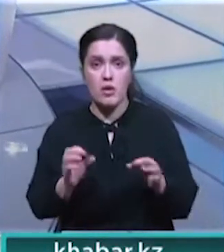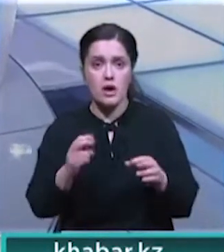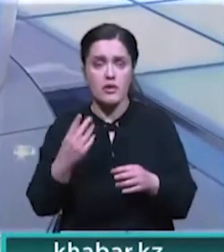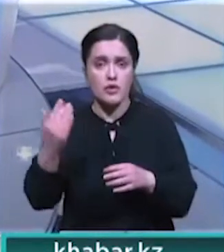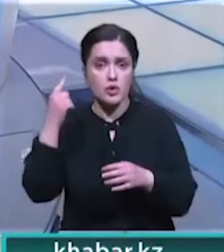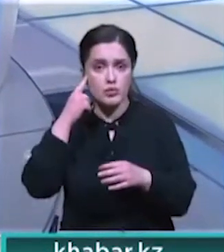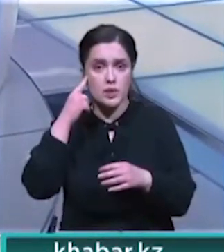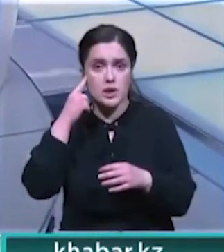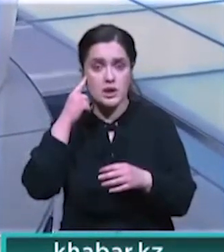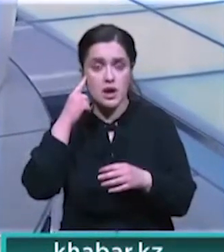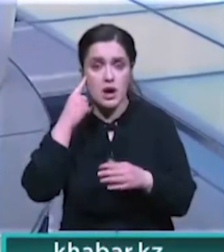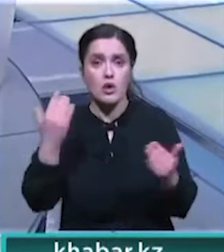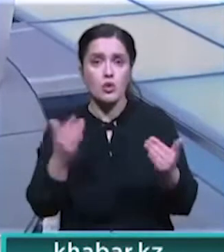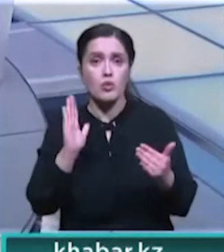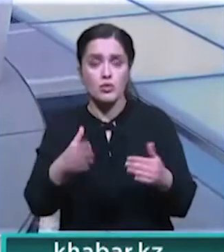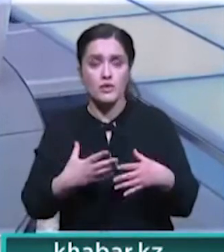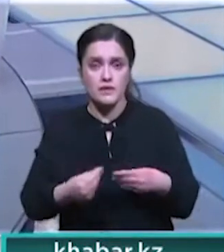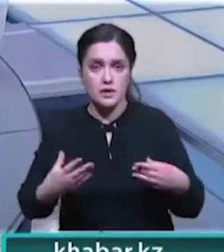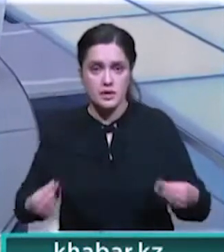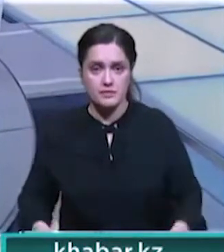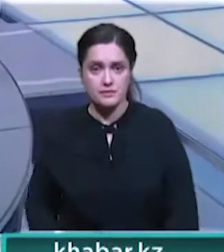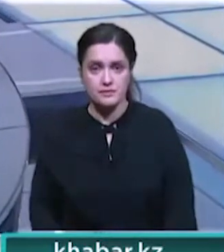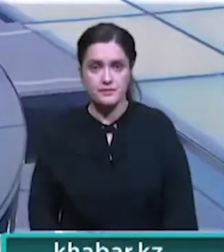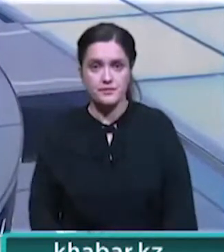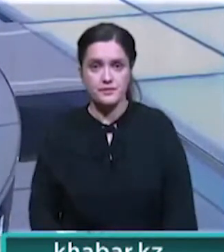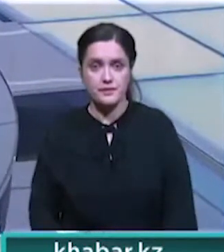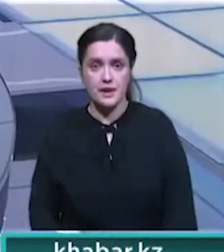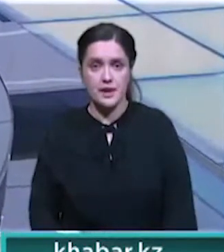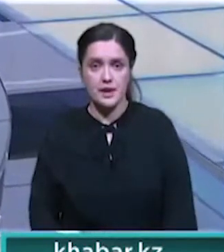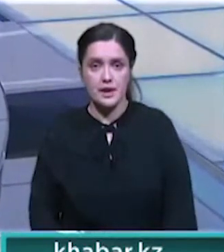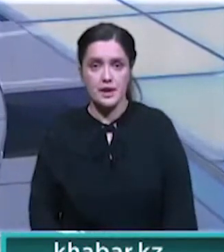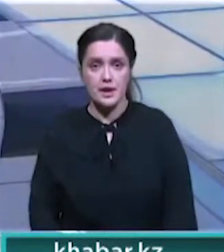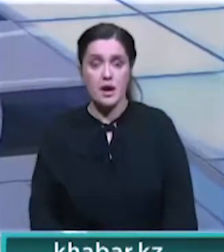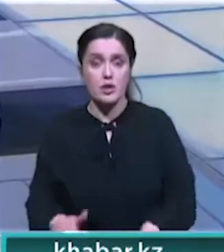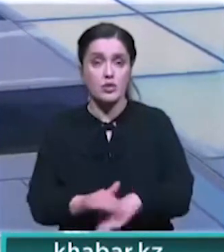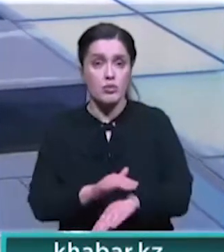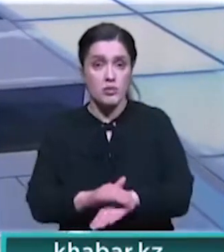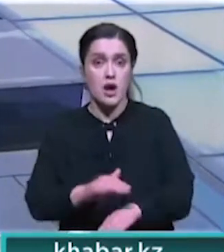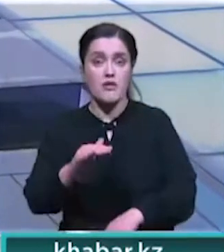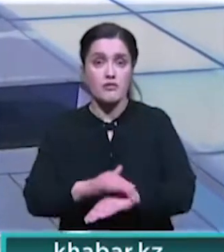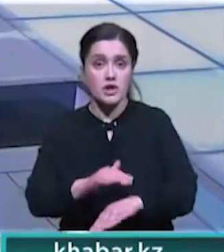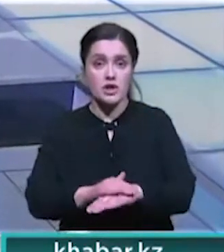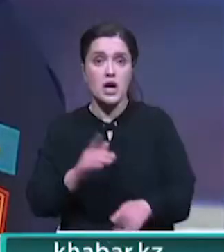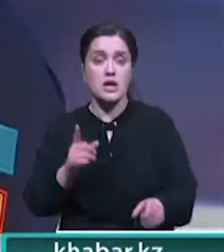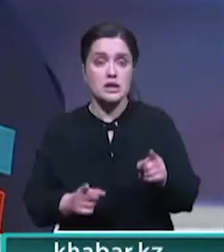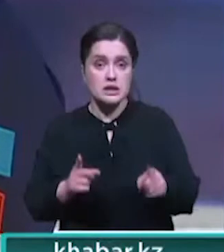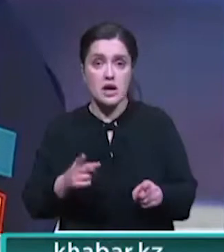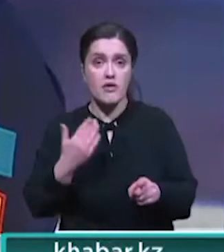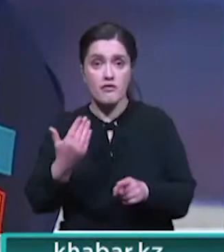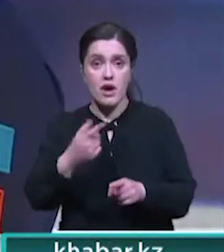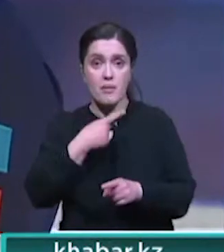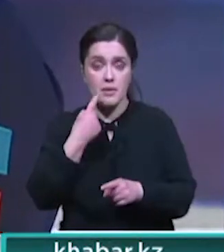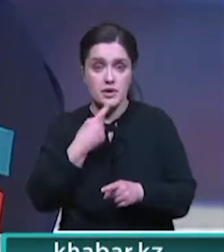думаете, какой будет весна все-таки? Добрый вечер, Алмаз, Динара. Действительно, как вы